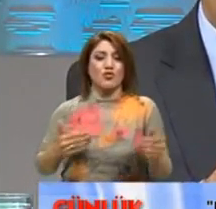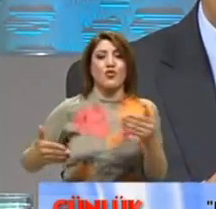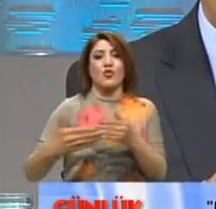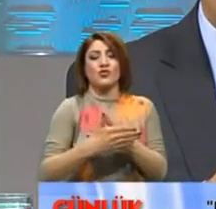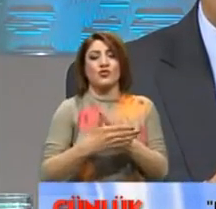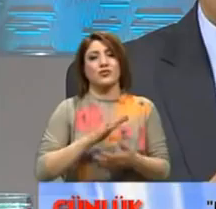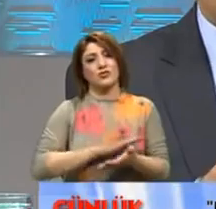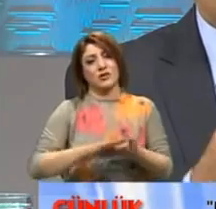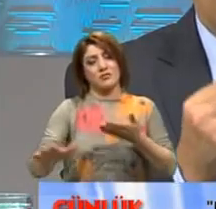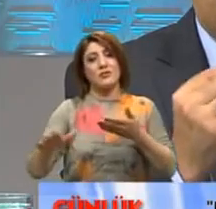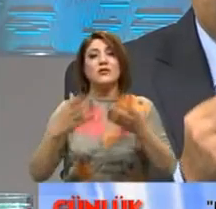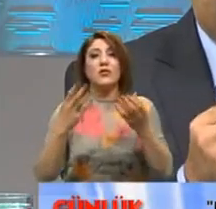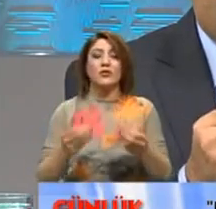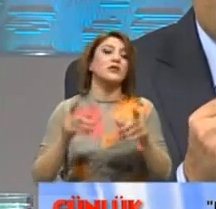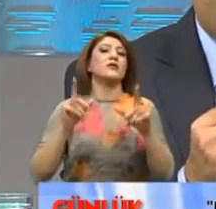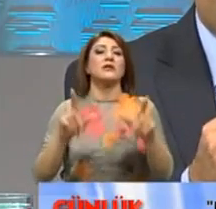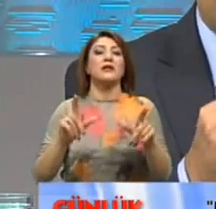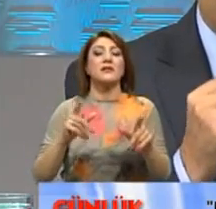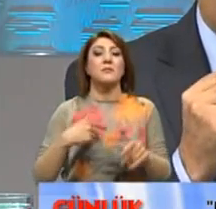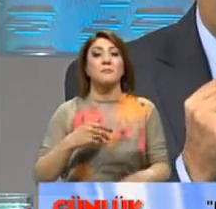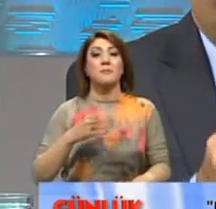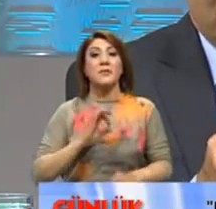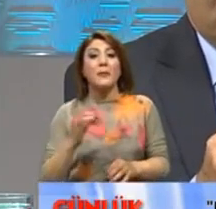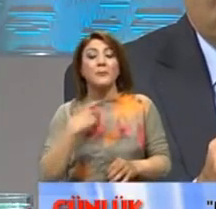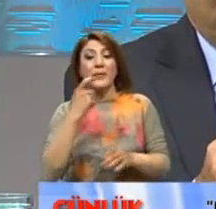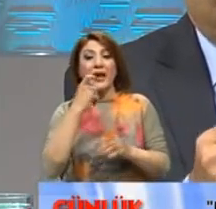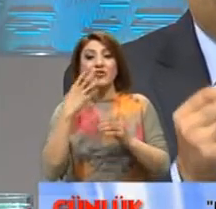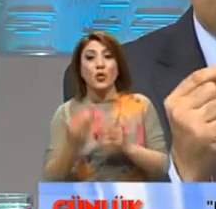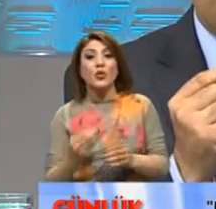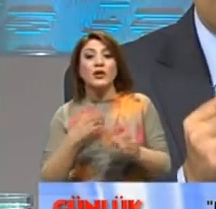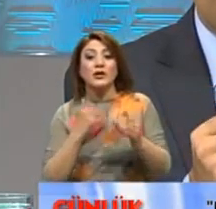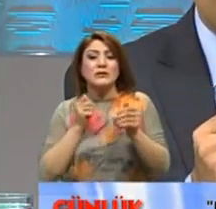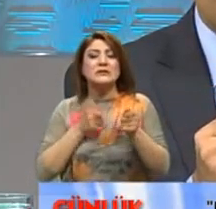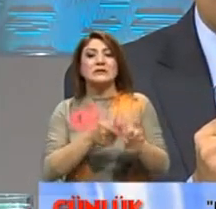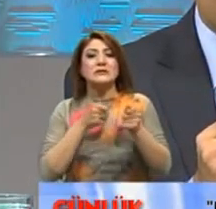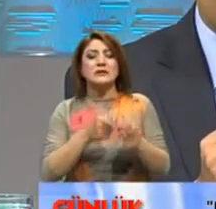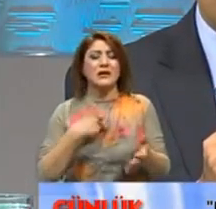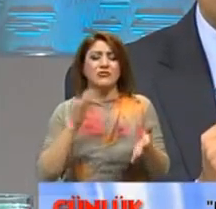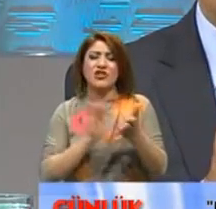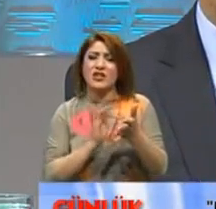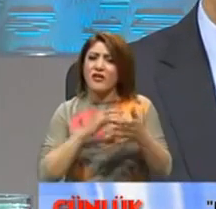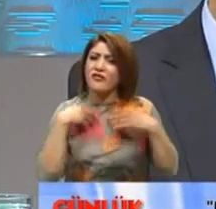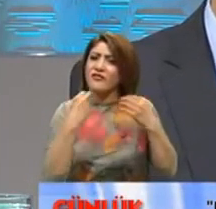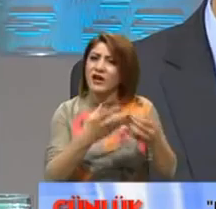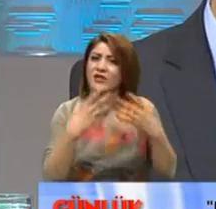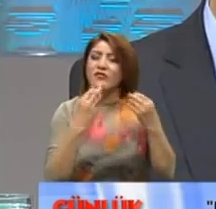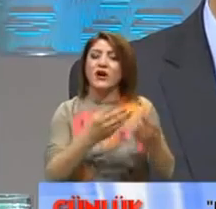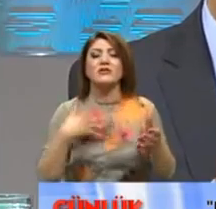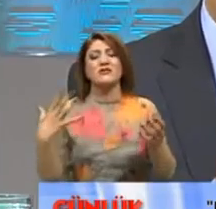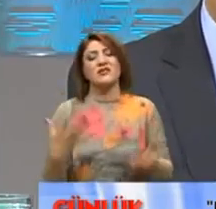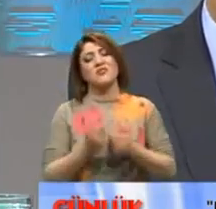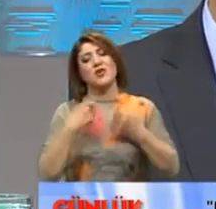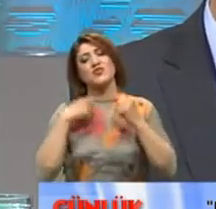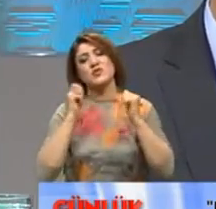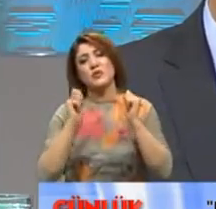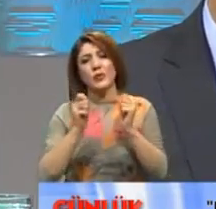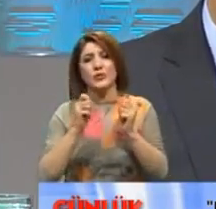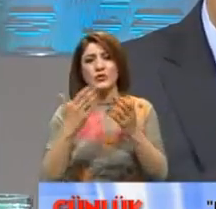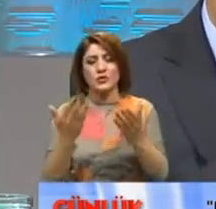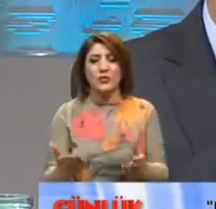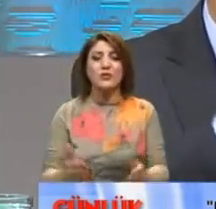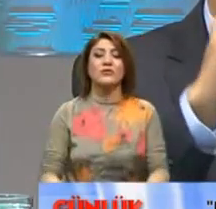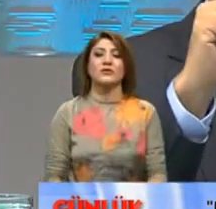geçmenin tek yolu belirli yaşın üzerinde ne kadar zorlarsanız zorlayın, ne kadar ceza verirseniz verin önünü almanız mümkün değil. Çok yapacağınız doğru. tek